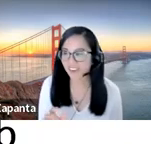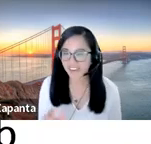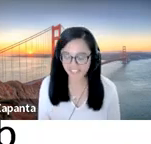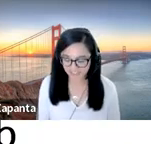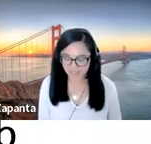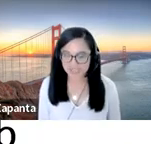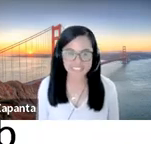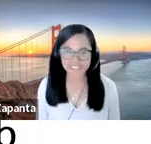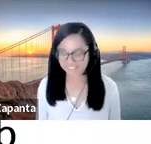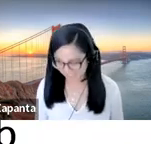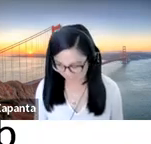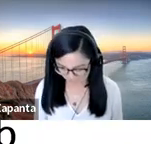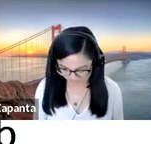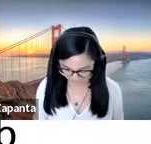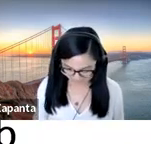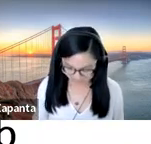All right, here you go, Sid.